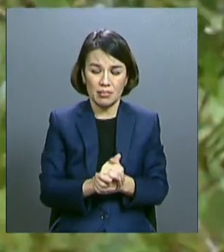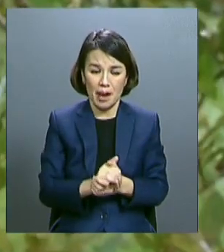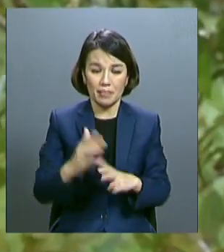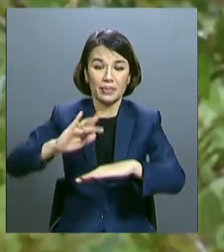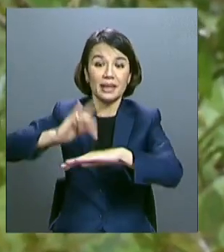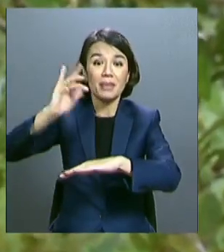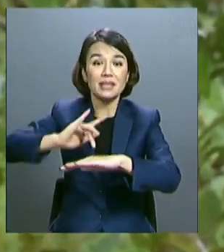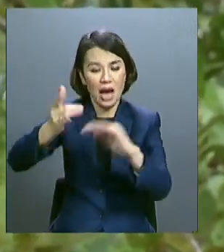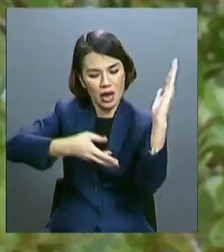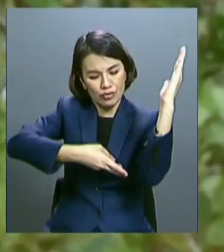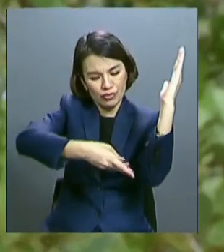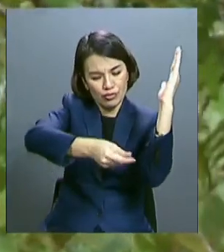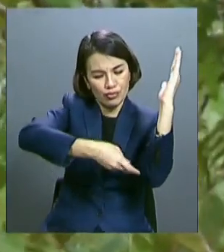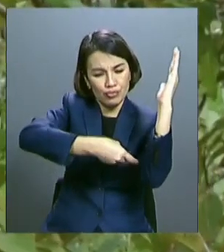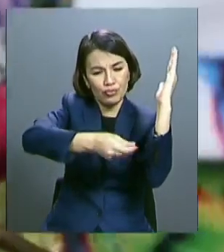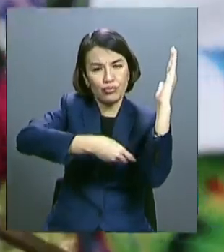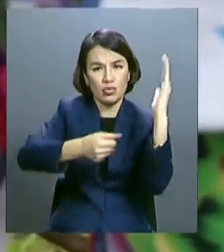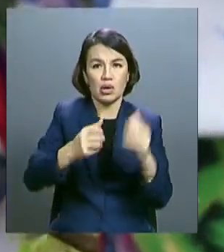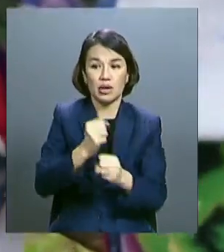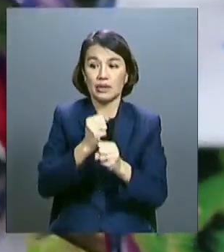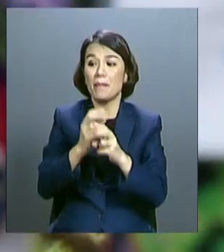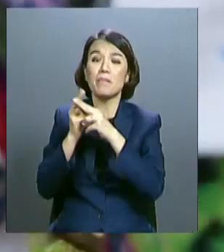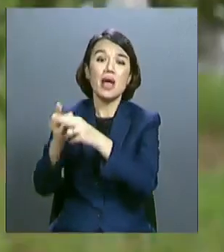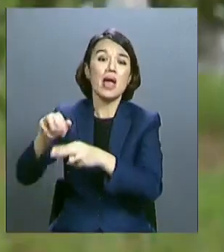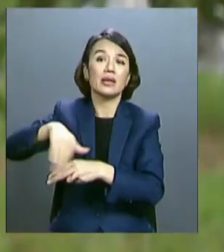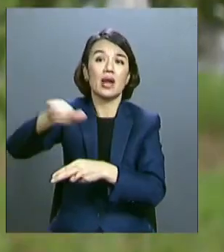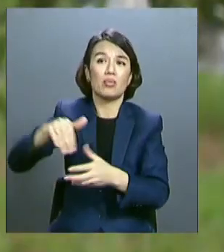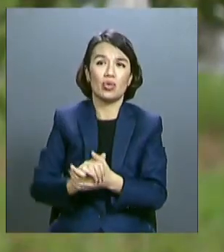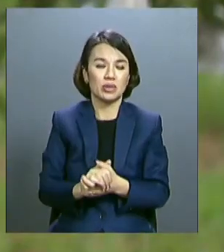ปุ๋ยมักถึงเจ้าของสวนก็จะทำเอง 100% เป็นของฝาก